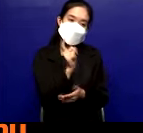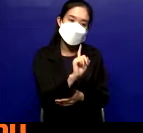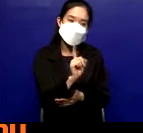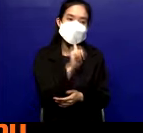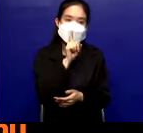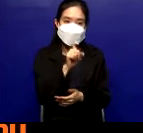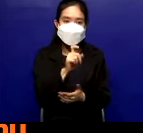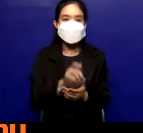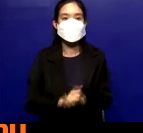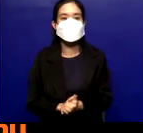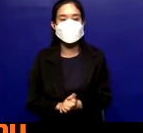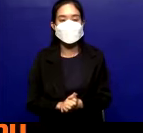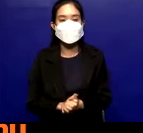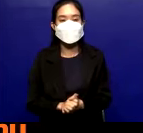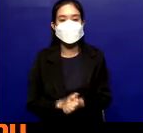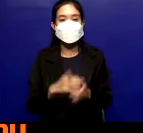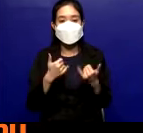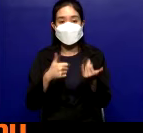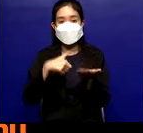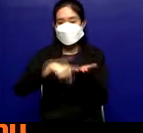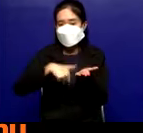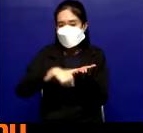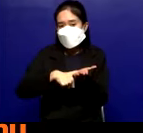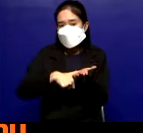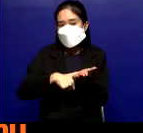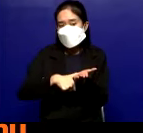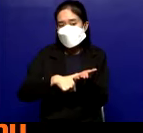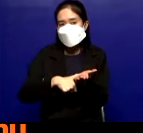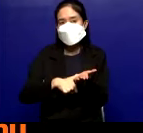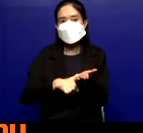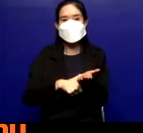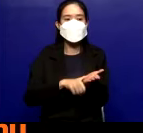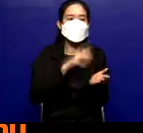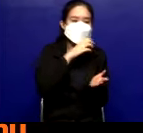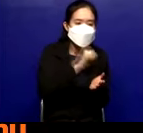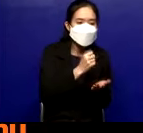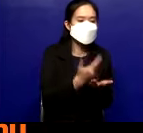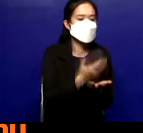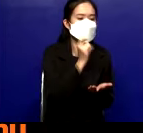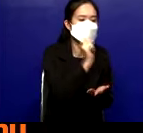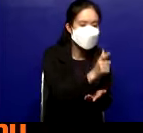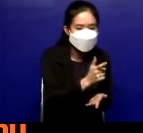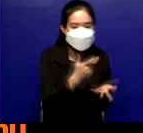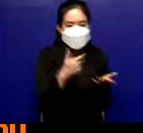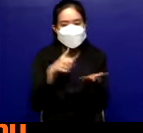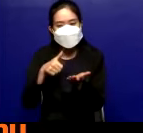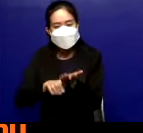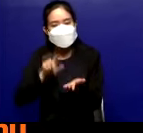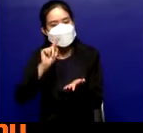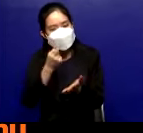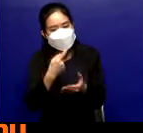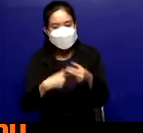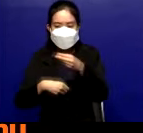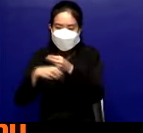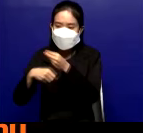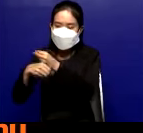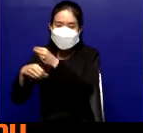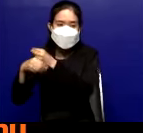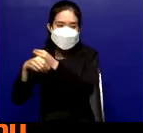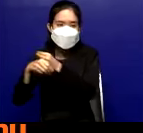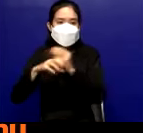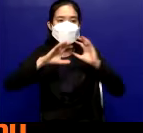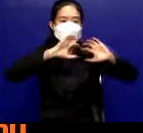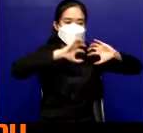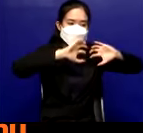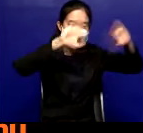หนี้ปัจจุบันก็จะเบี้ยวแถมหนี้เก่าก็ยังไม่จ่ายรัฐบาลค้างจ่ายกองทุนประกัน